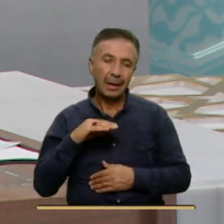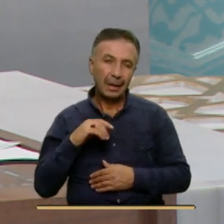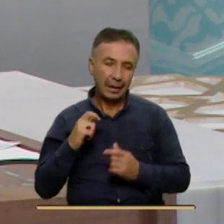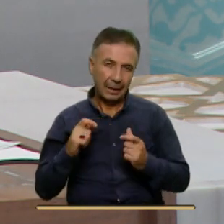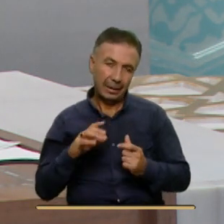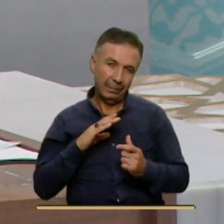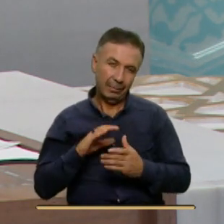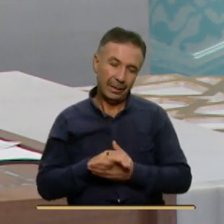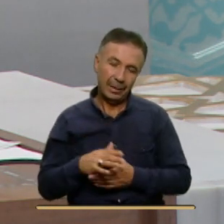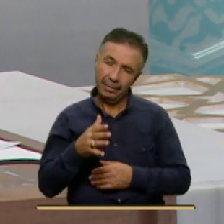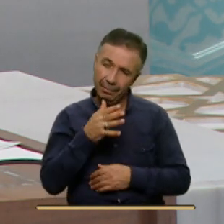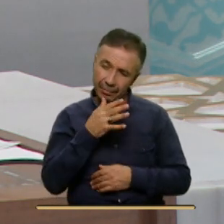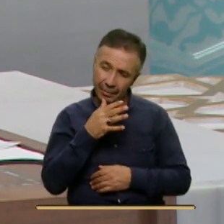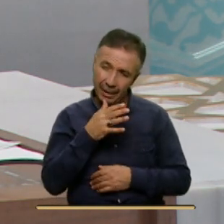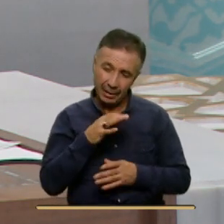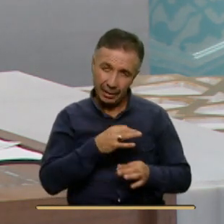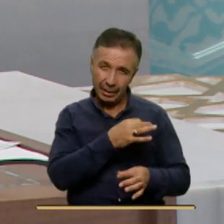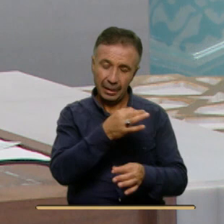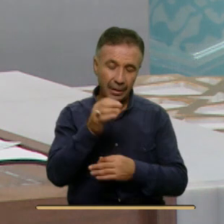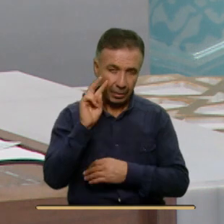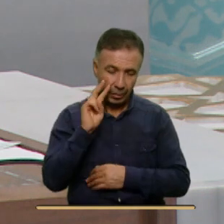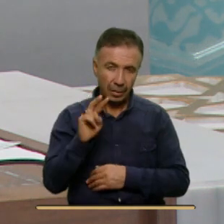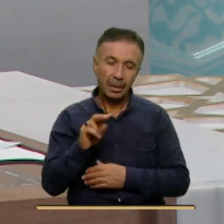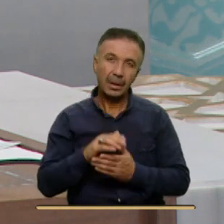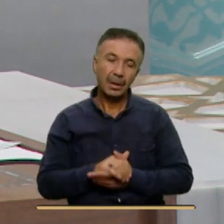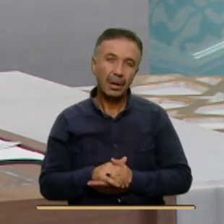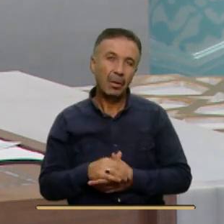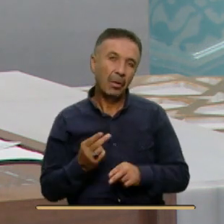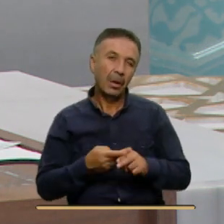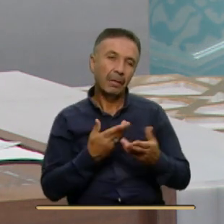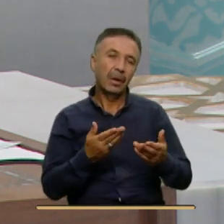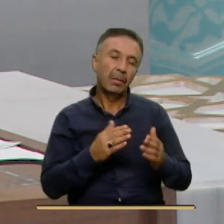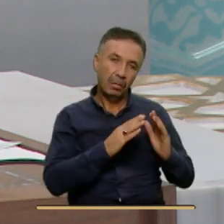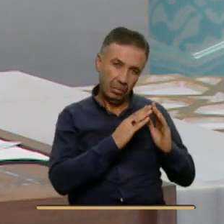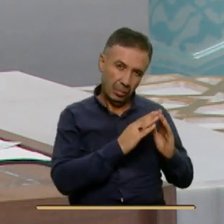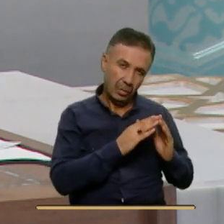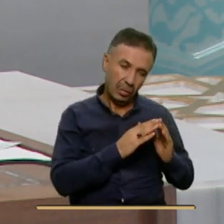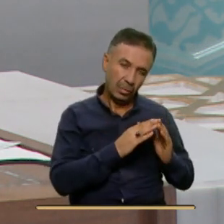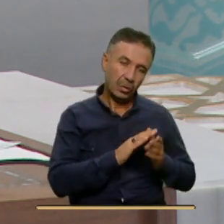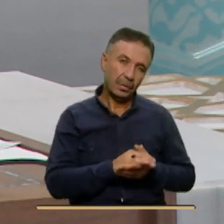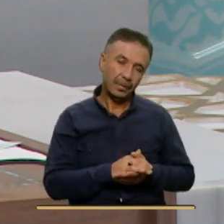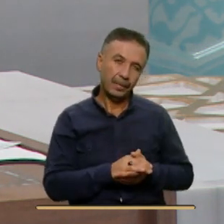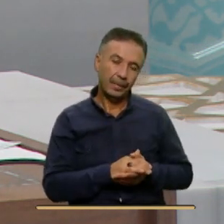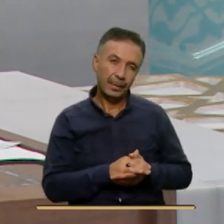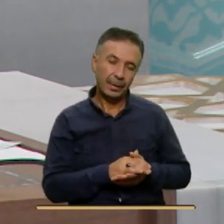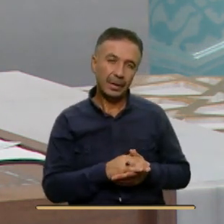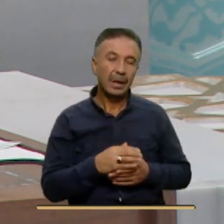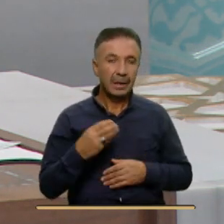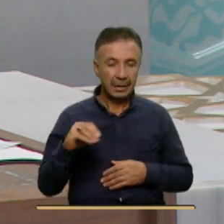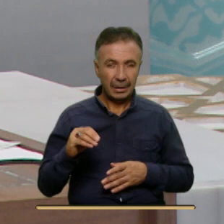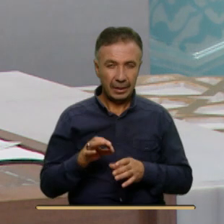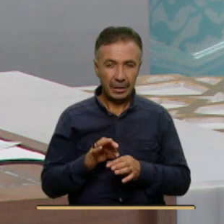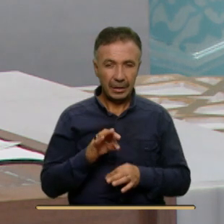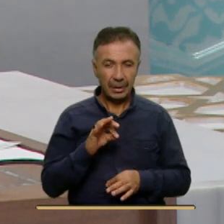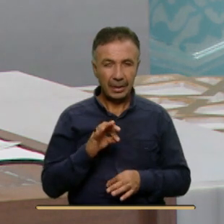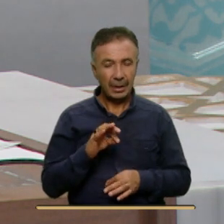Öyledir. Bilenler, gidenler görmüşlerdir. Mesela komşusu satacağı kişiden razı